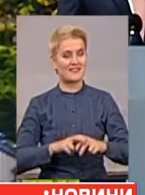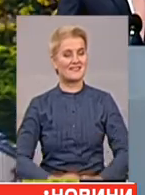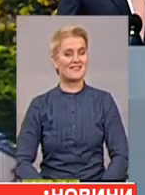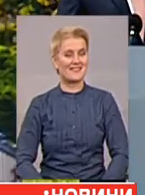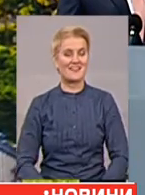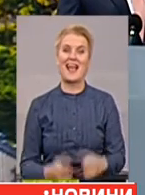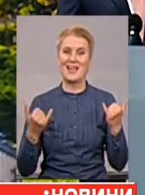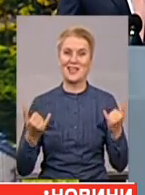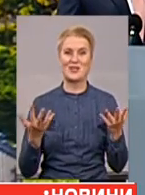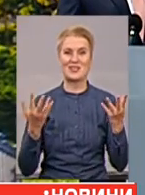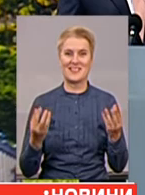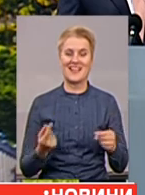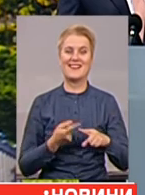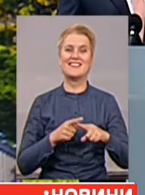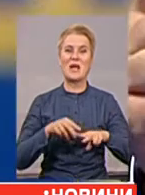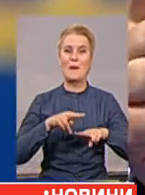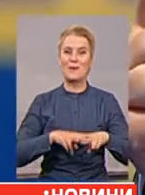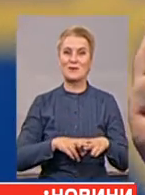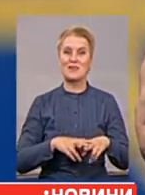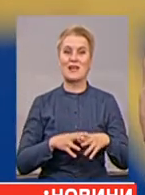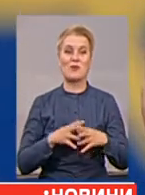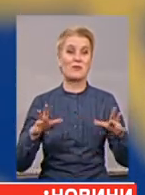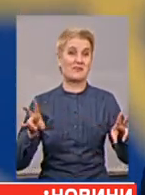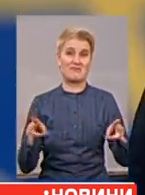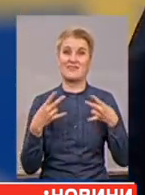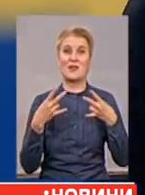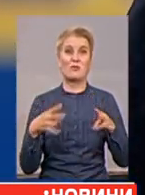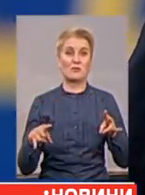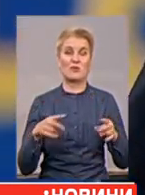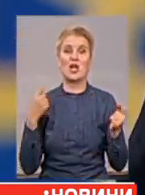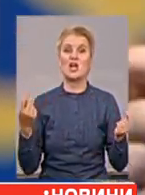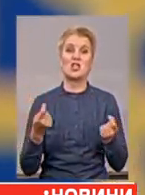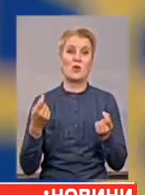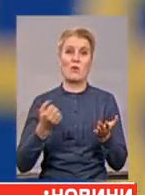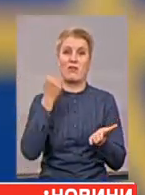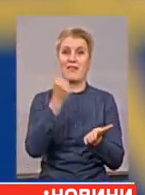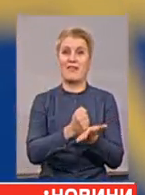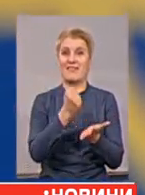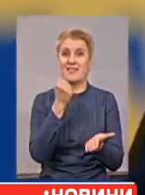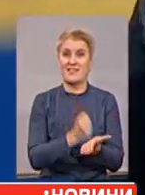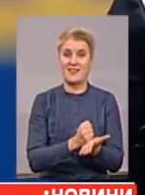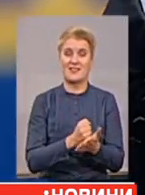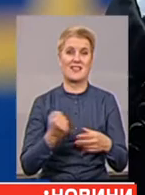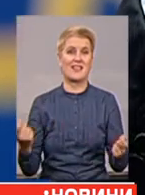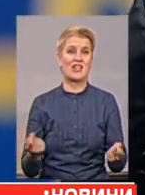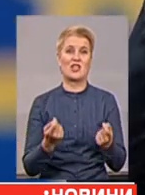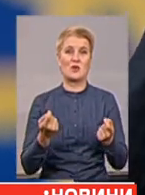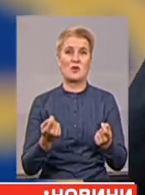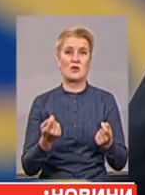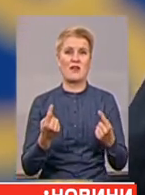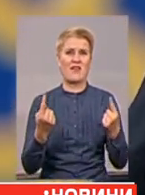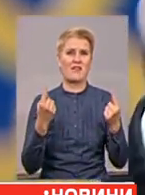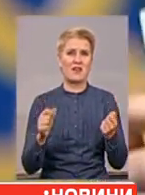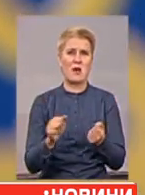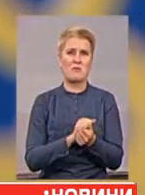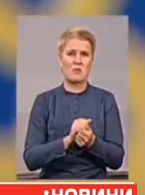І на сьогоднішній день ці паспорти більше не потребують жодних віз, жодних великої